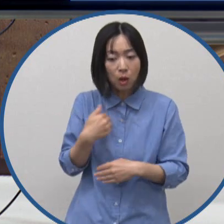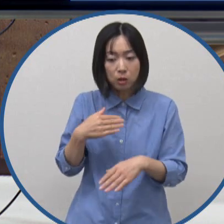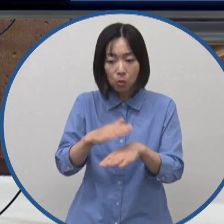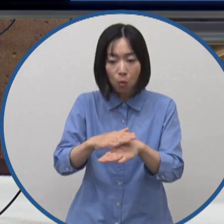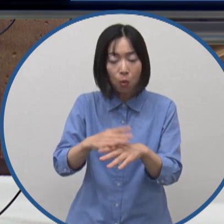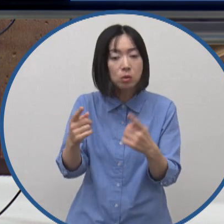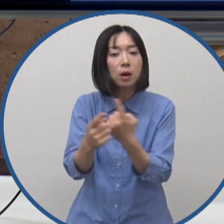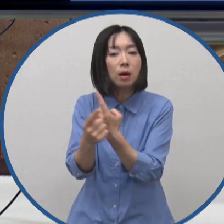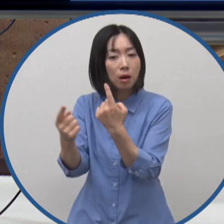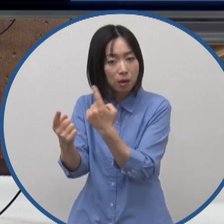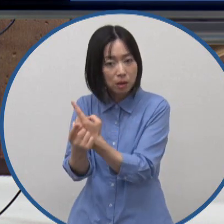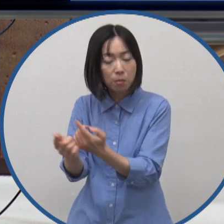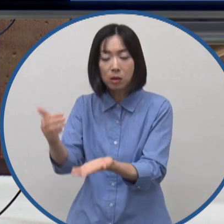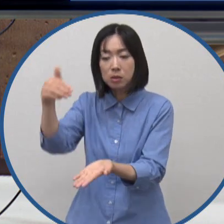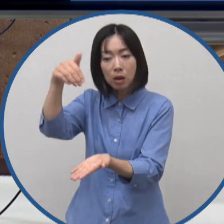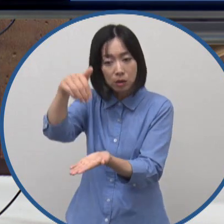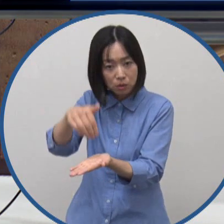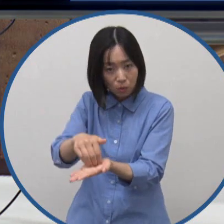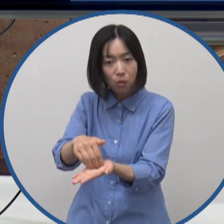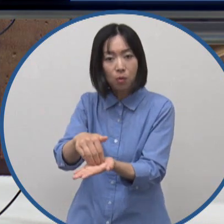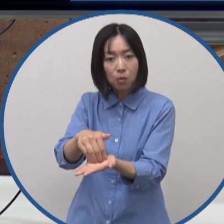に全部、